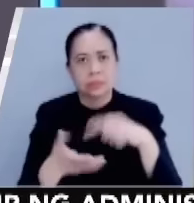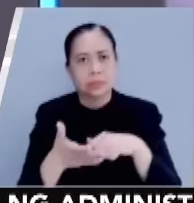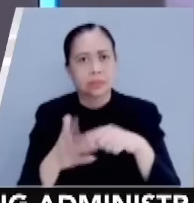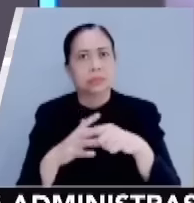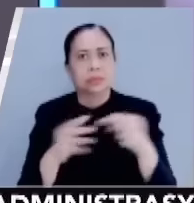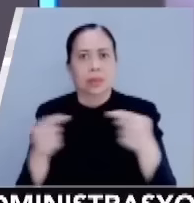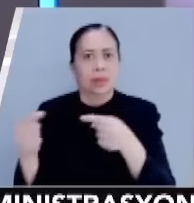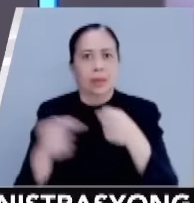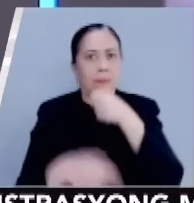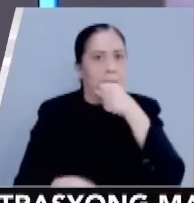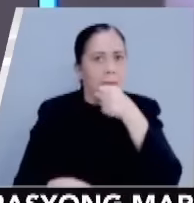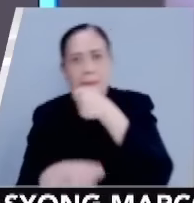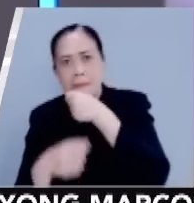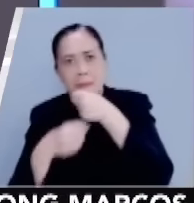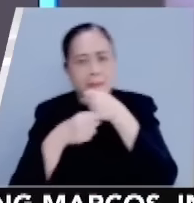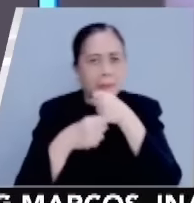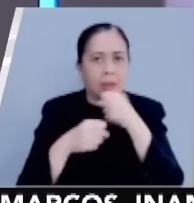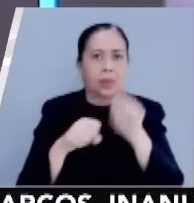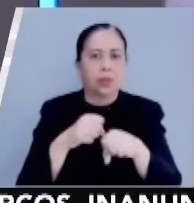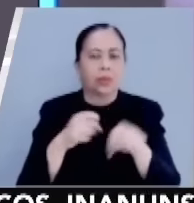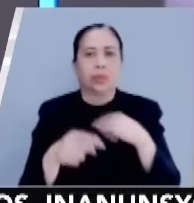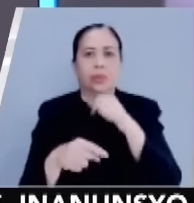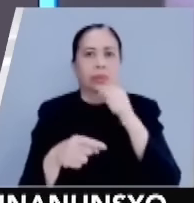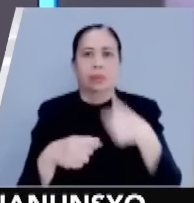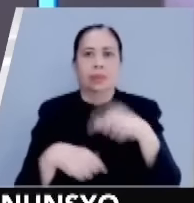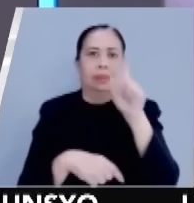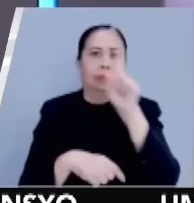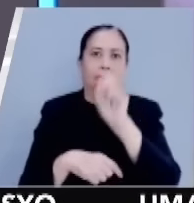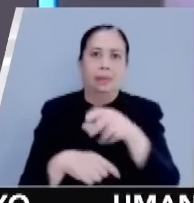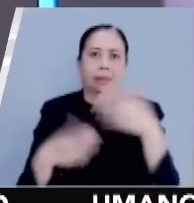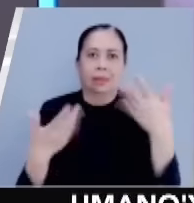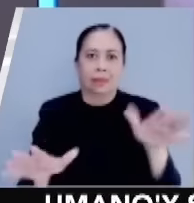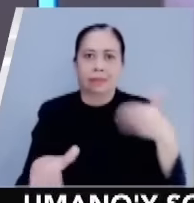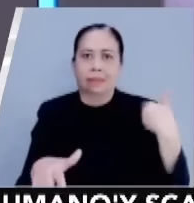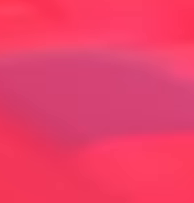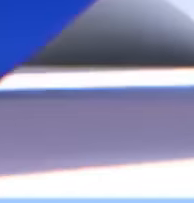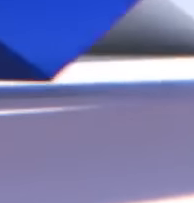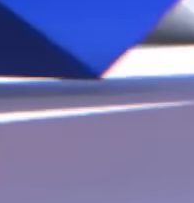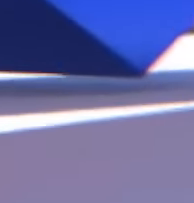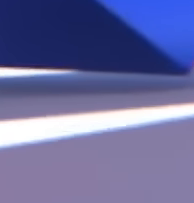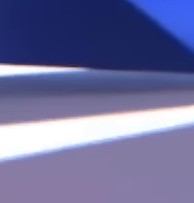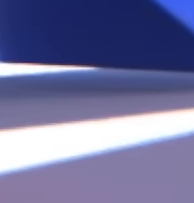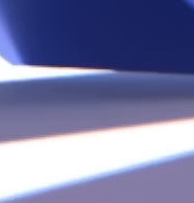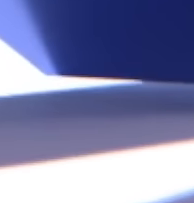ng mic kaya may hindi na nakapagtanong. Nakatutok si Maki Pulido.